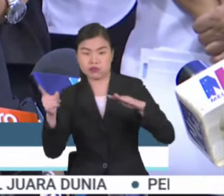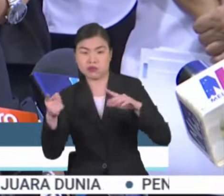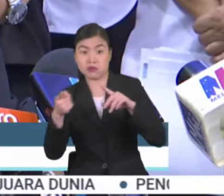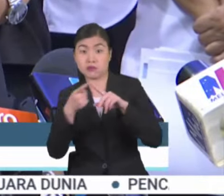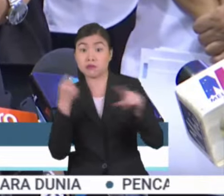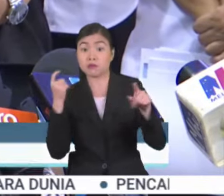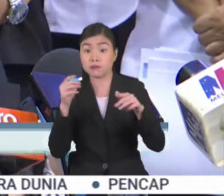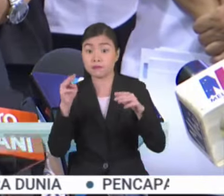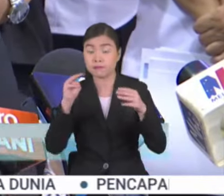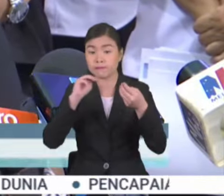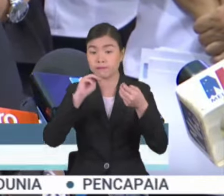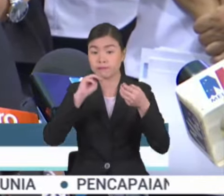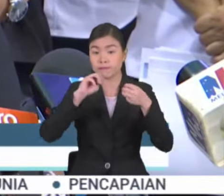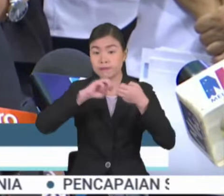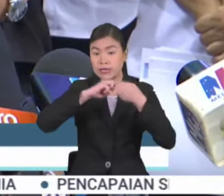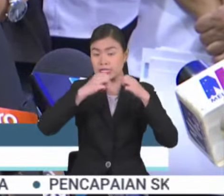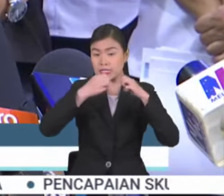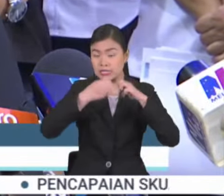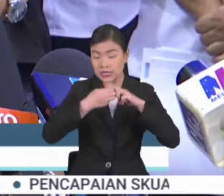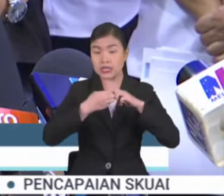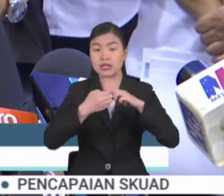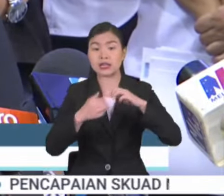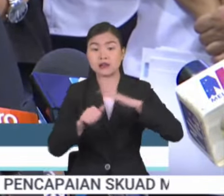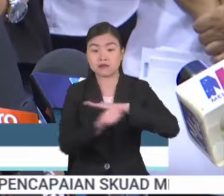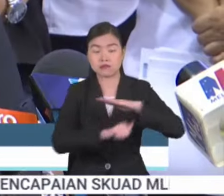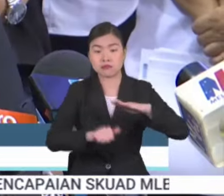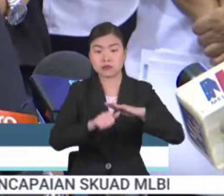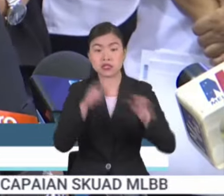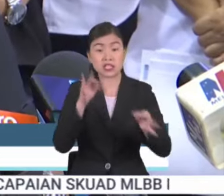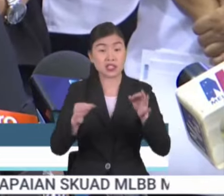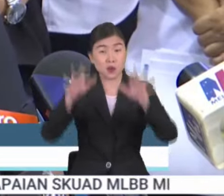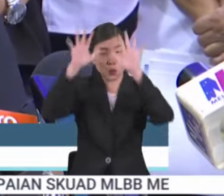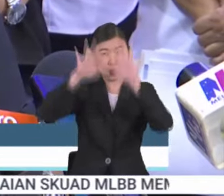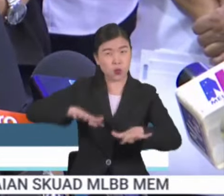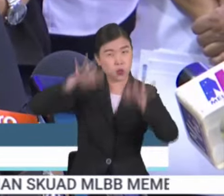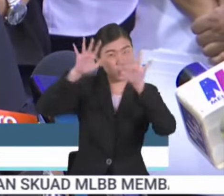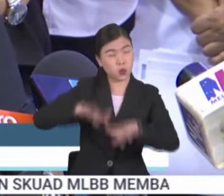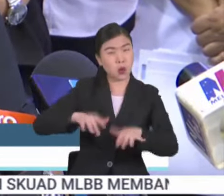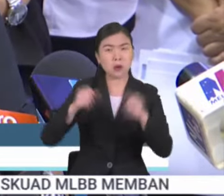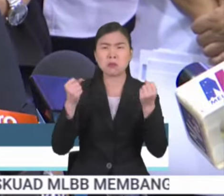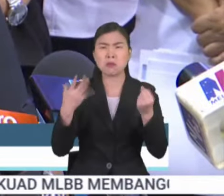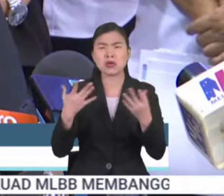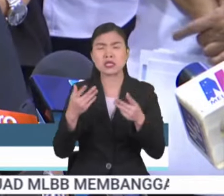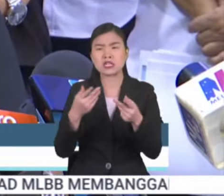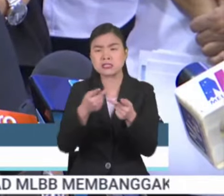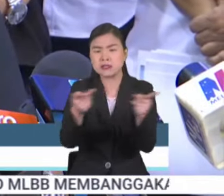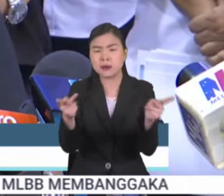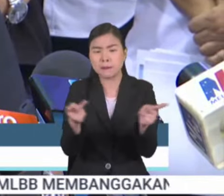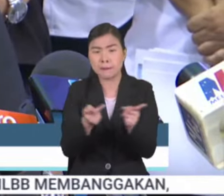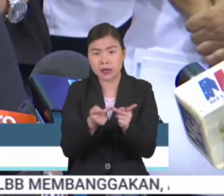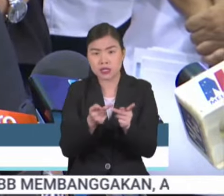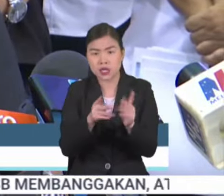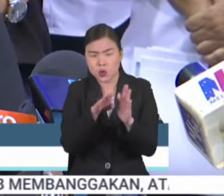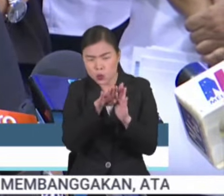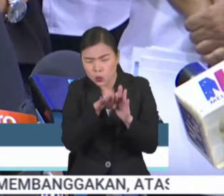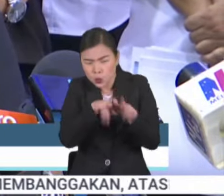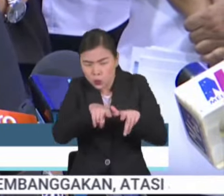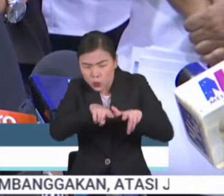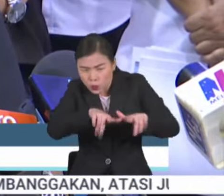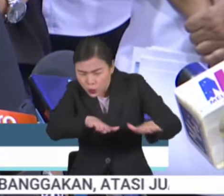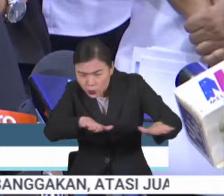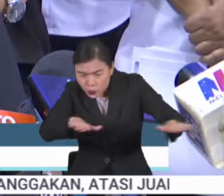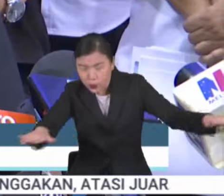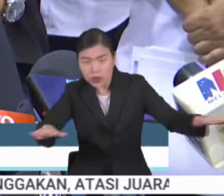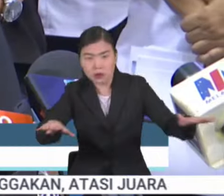asas kalau hujan turun berlebihan. Kebanyakan kawasan rendah di Melaka ini akan ditenggelami